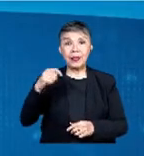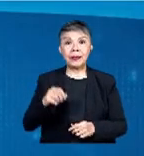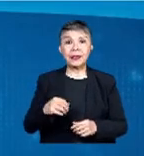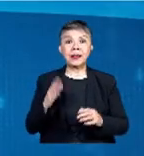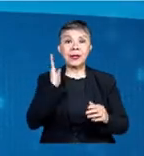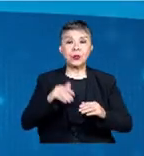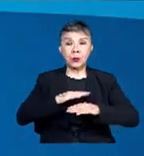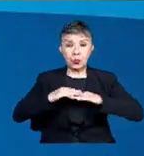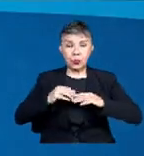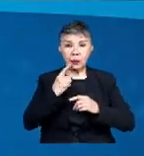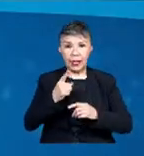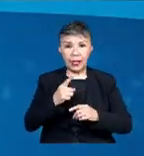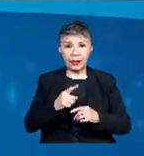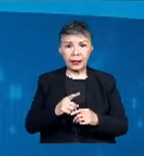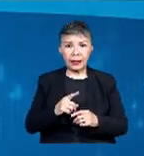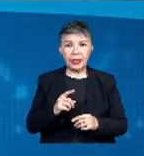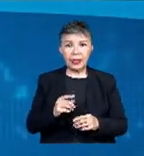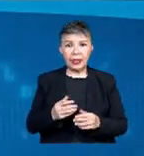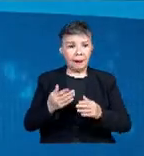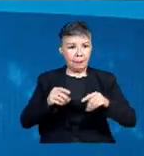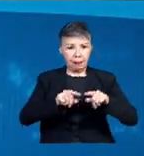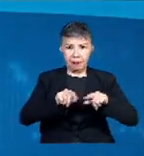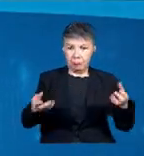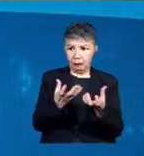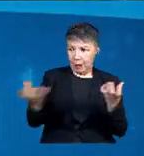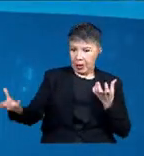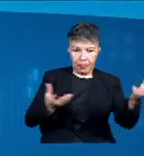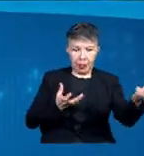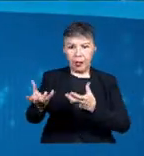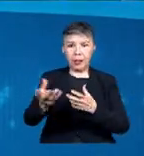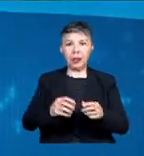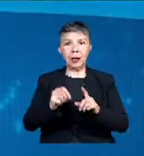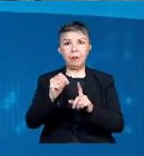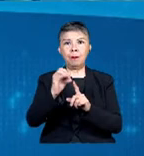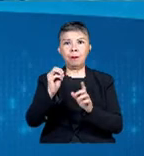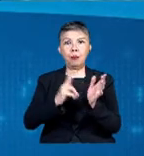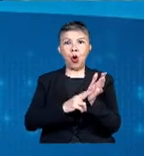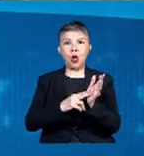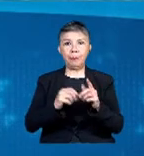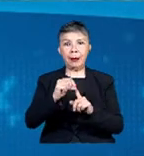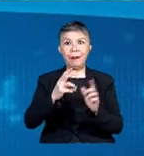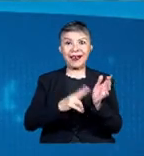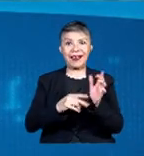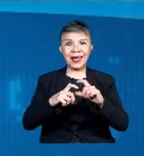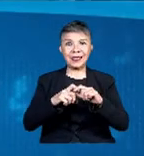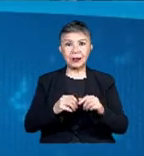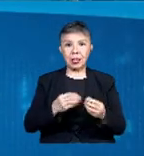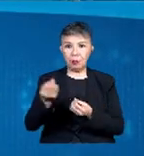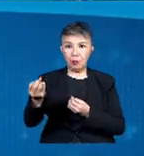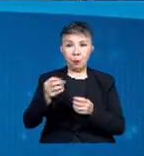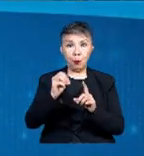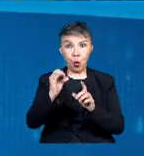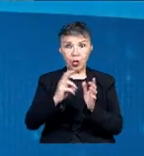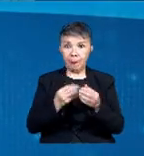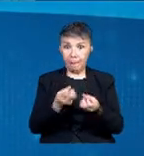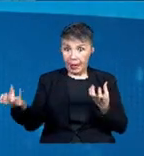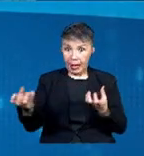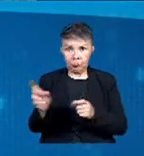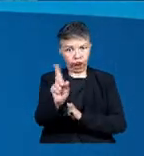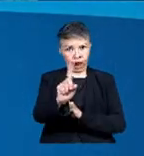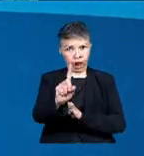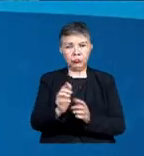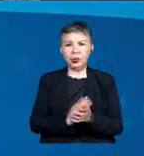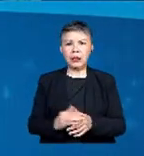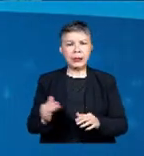Menteri bahwa tidak ada pembedaan antara Peparnas dan PON. Peparnas ini adalah